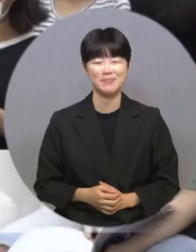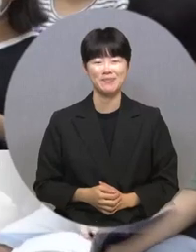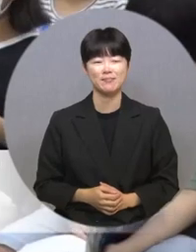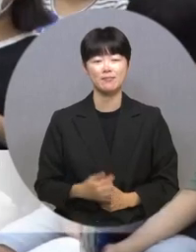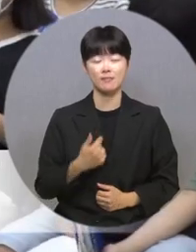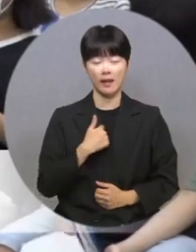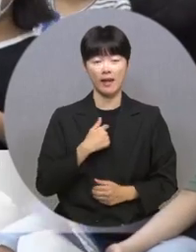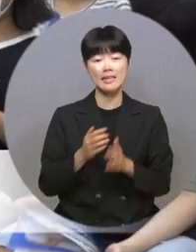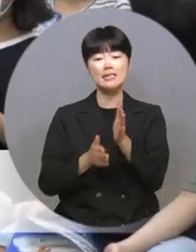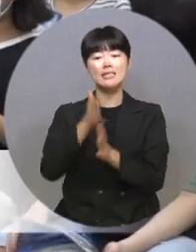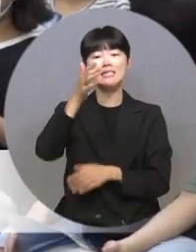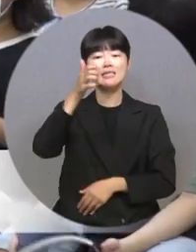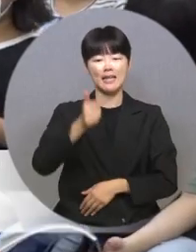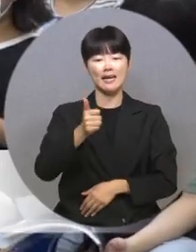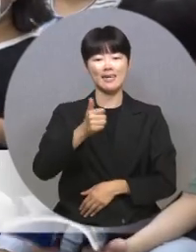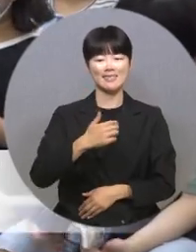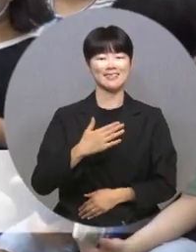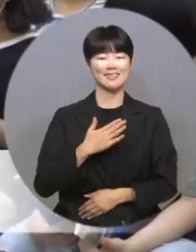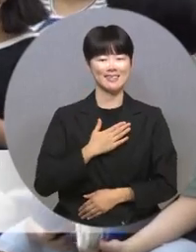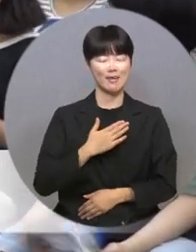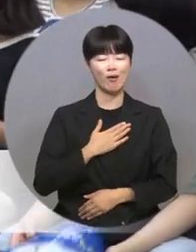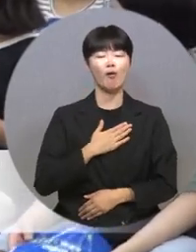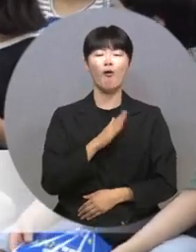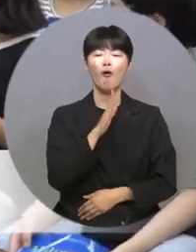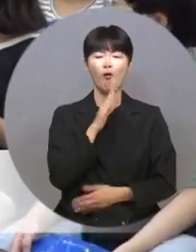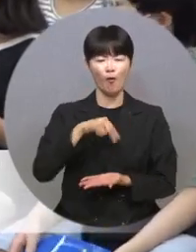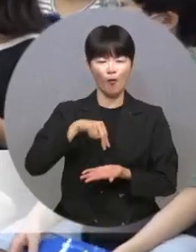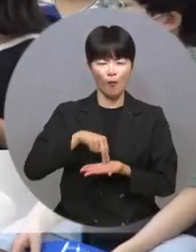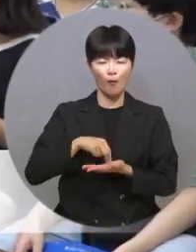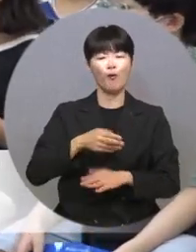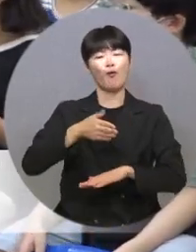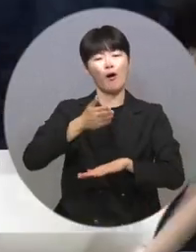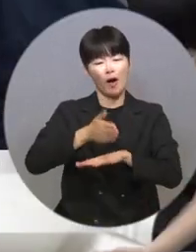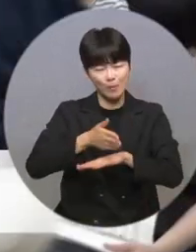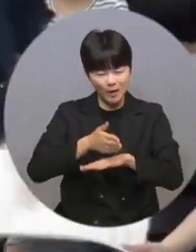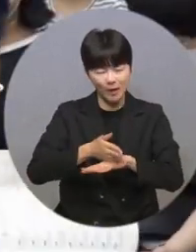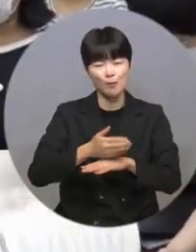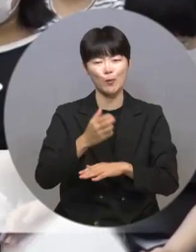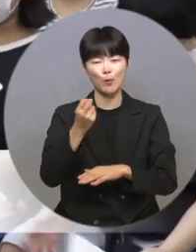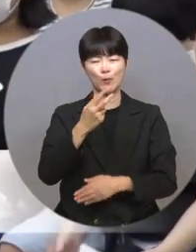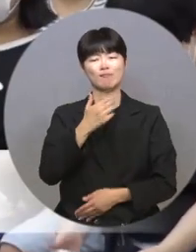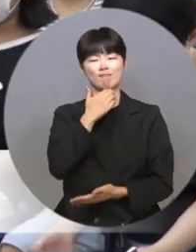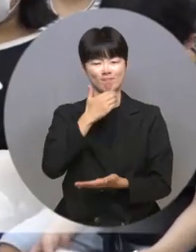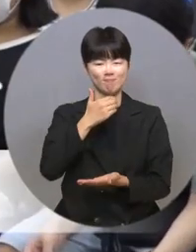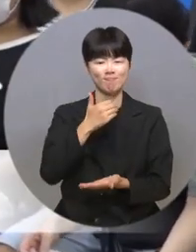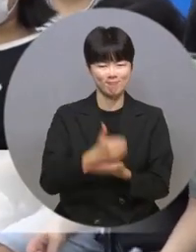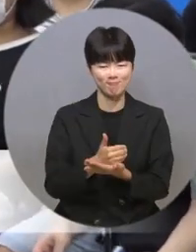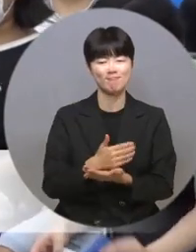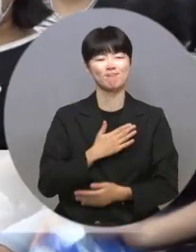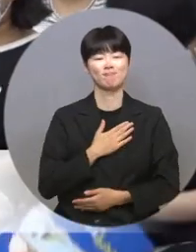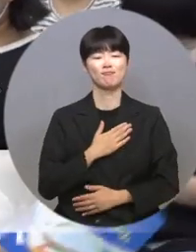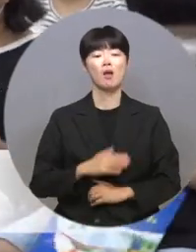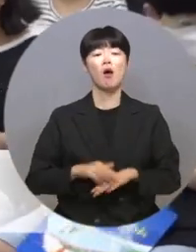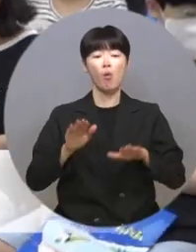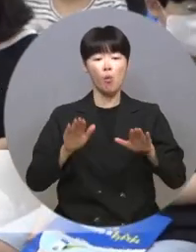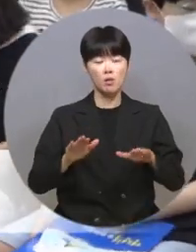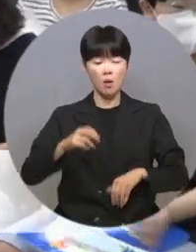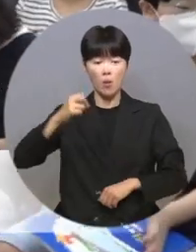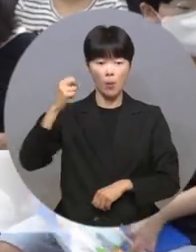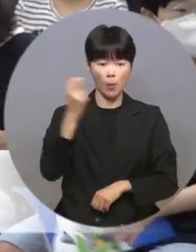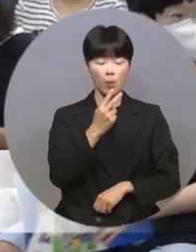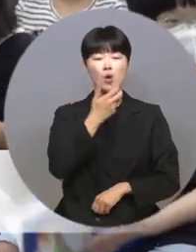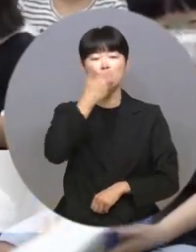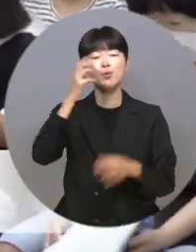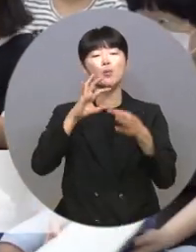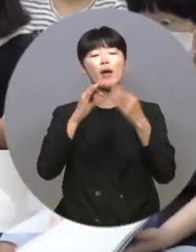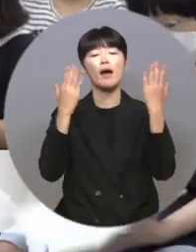저는 시장으로서 아주 감사하고 가슴 벅찹니다. 오늘 또다시 꿈의 학교에